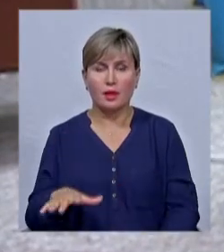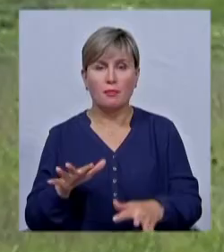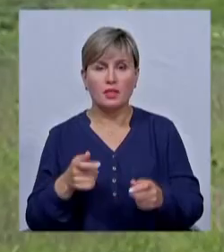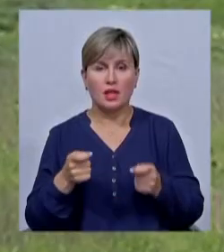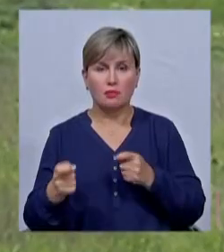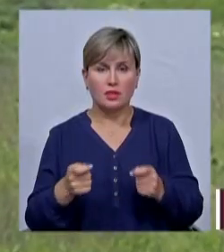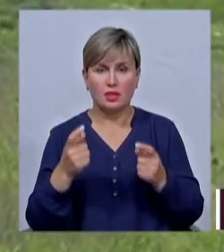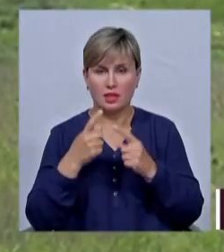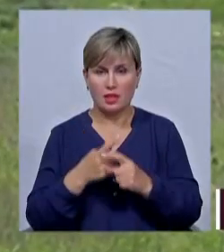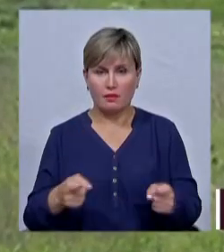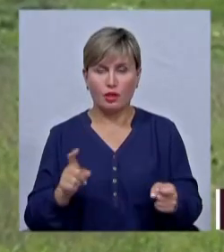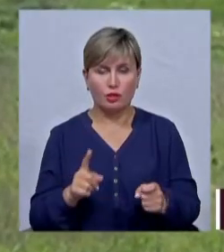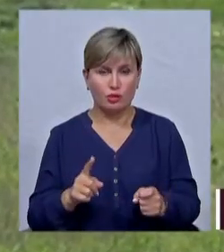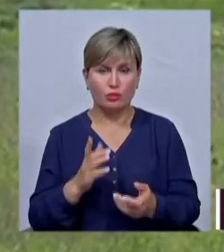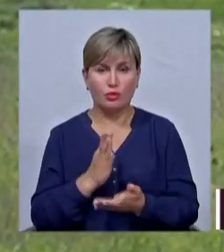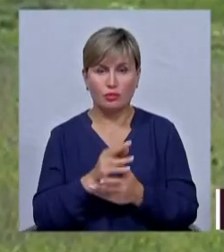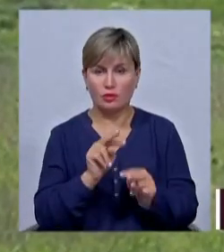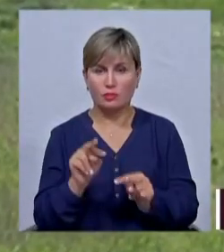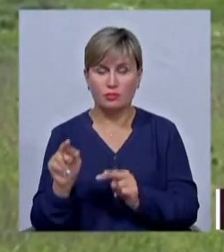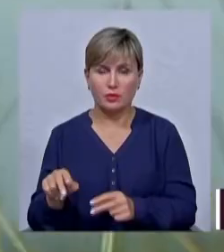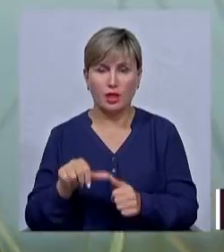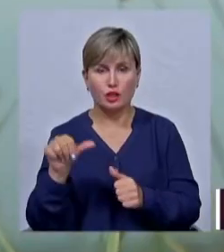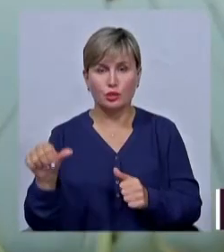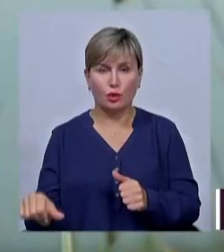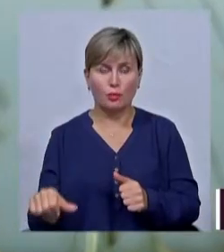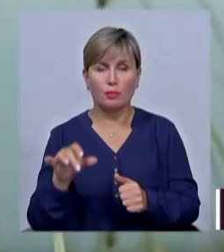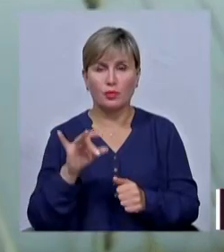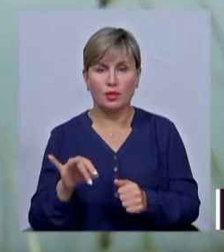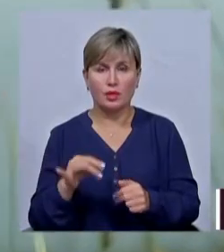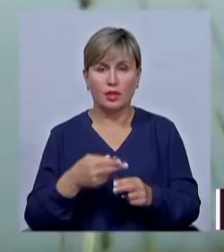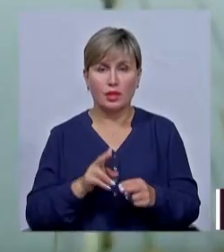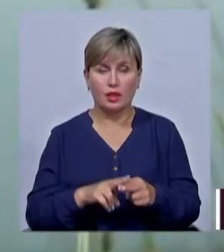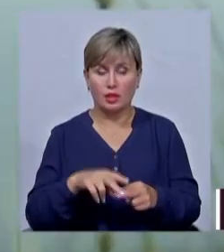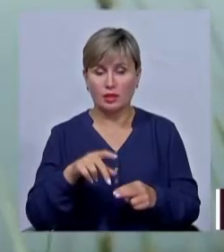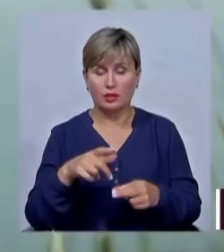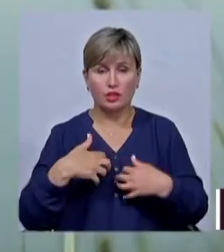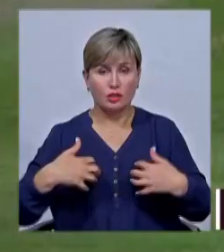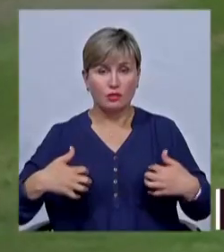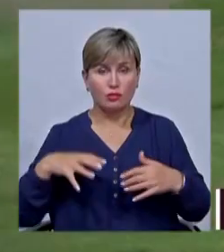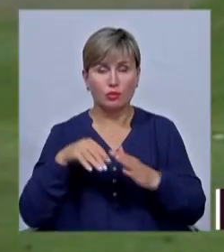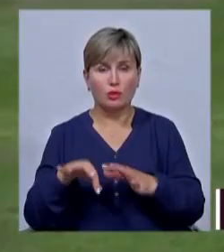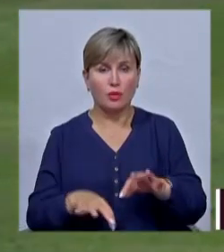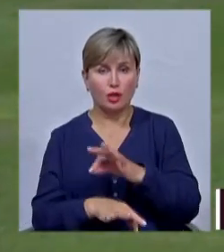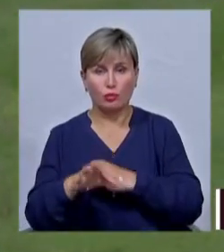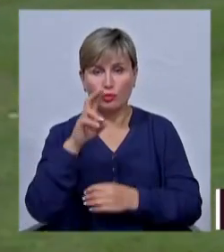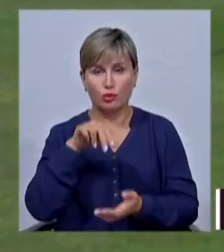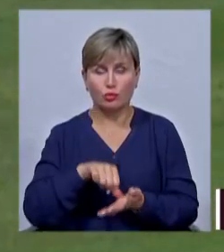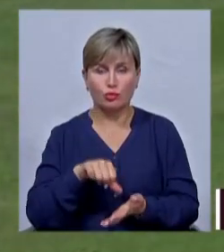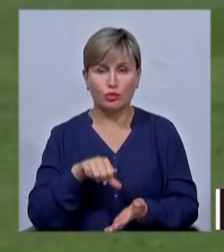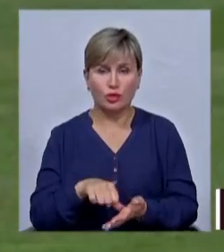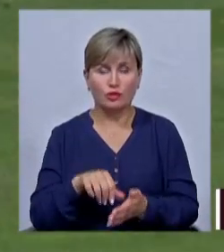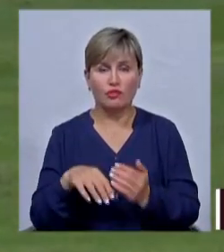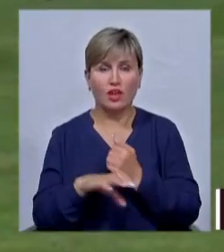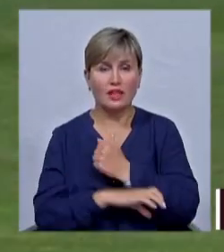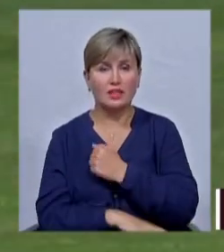администрации заявили что держат ситуацию на особом контроле царские курганы уже включили в проект бюджет участие в конце